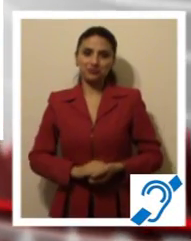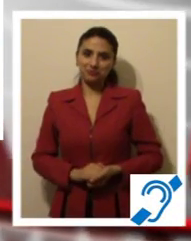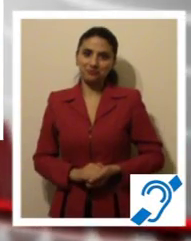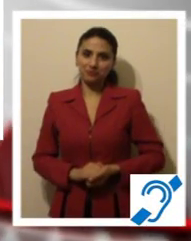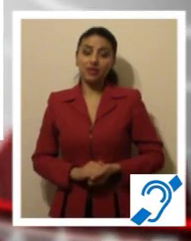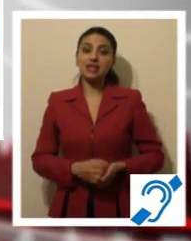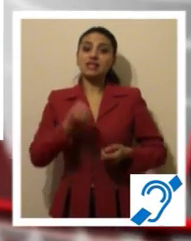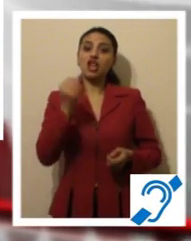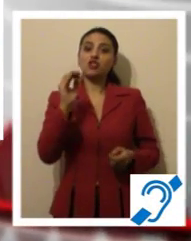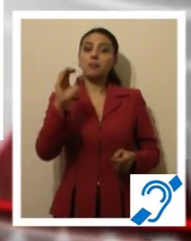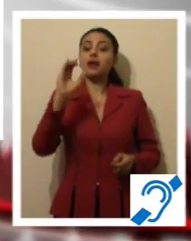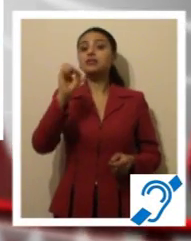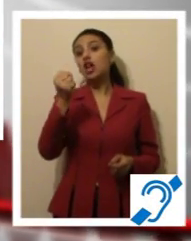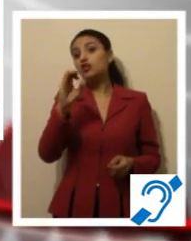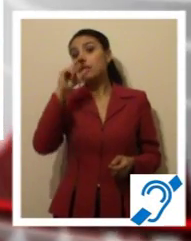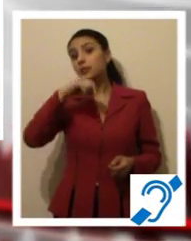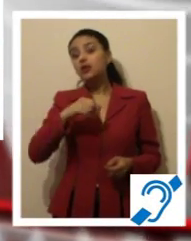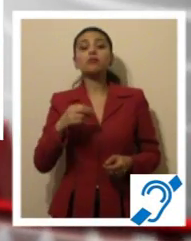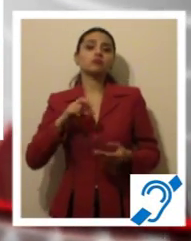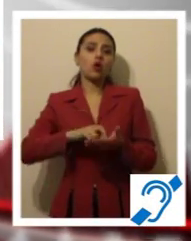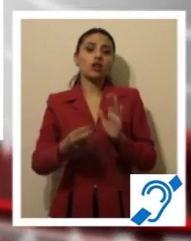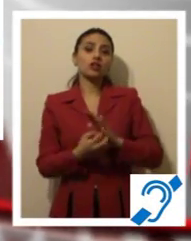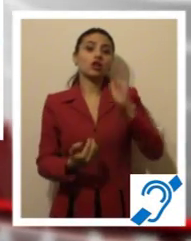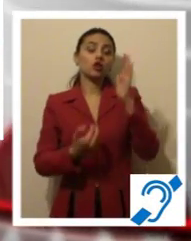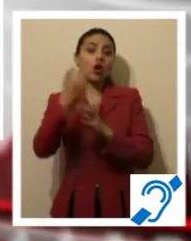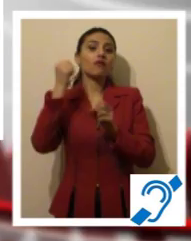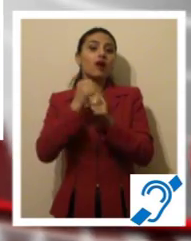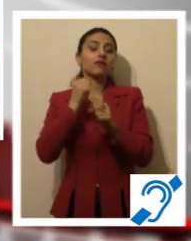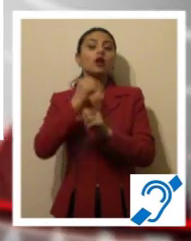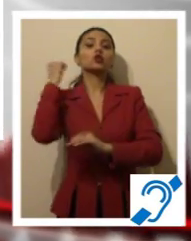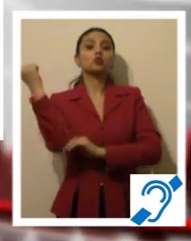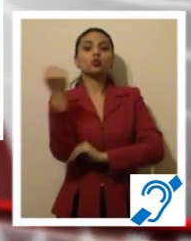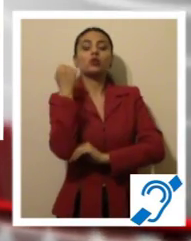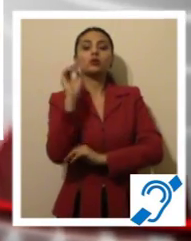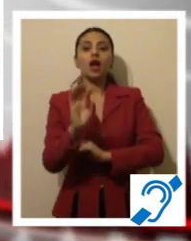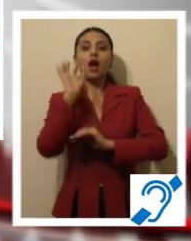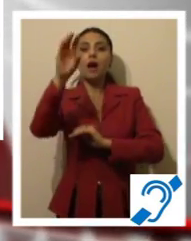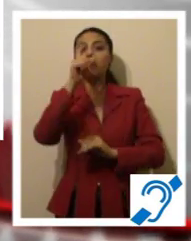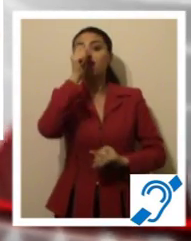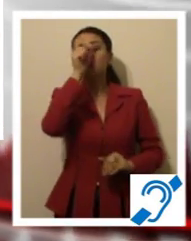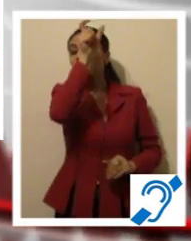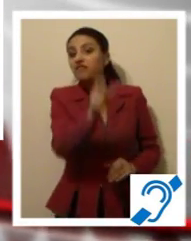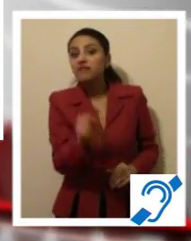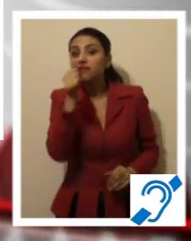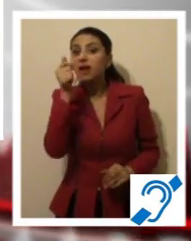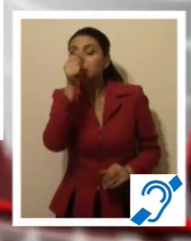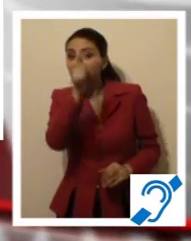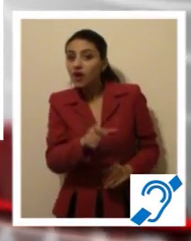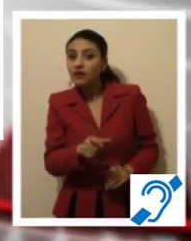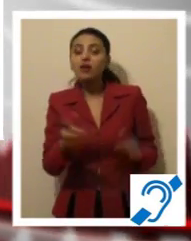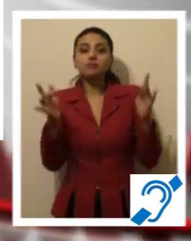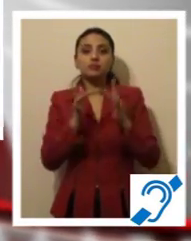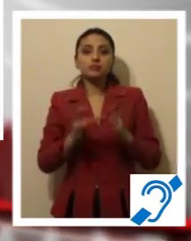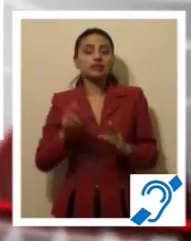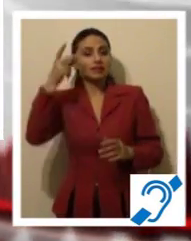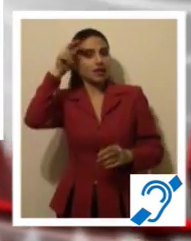SCM Pitești organizează în perioada 8-9 ianuarie un turneu de handbal feminin. Vor participa alături de gazde și echipe din Buzău, Plopeni și